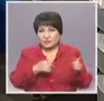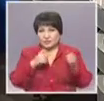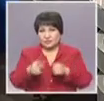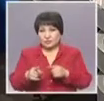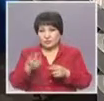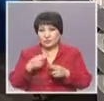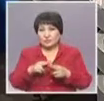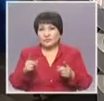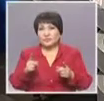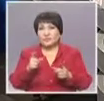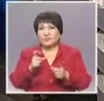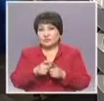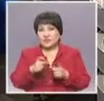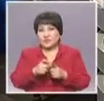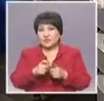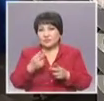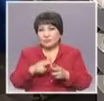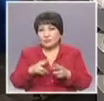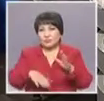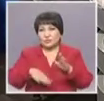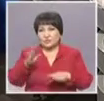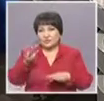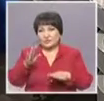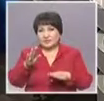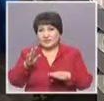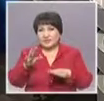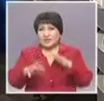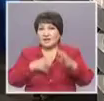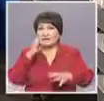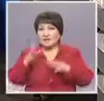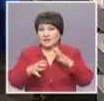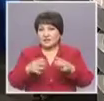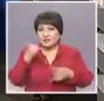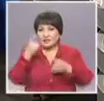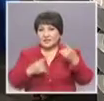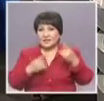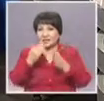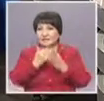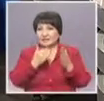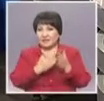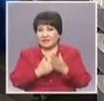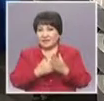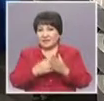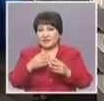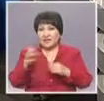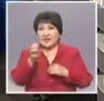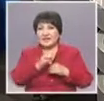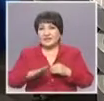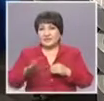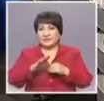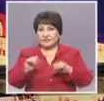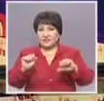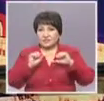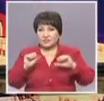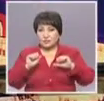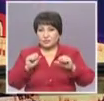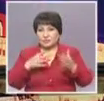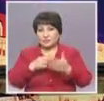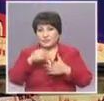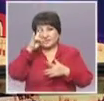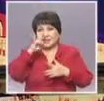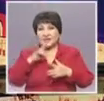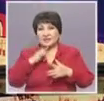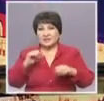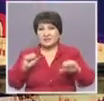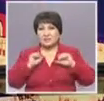Бұл үлкен халықаралық телеарналар, евроспорт, өзіміздің мынау қазспорт, тағы басқа